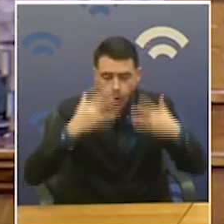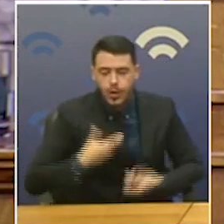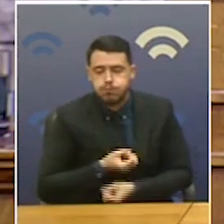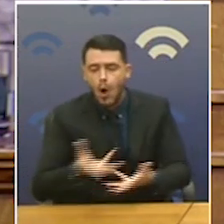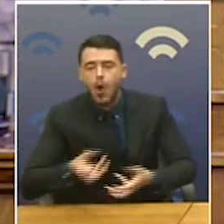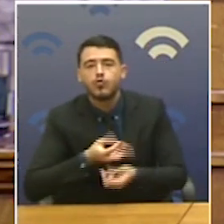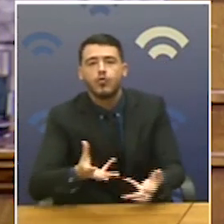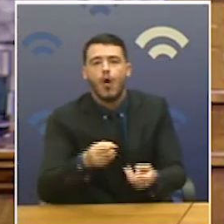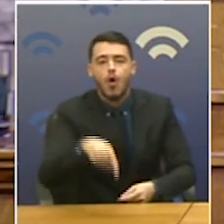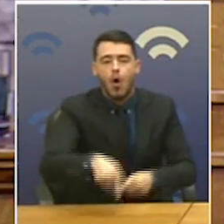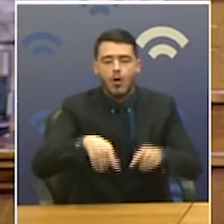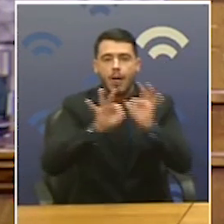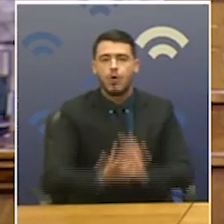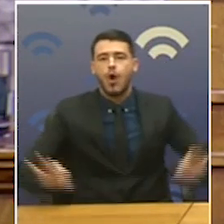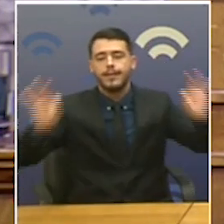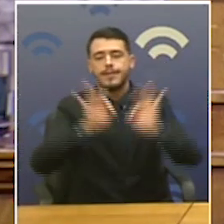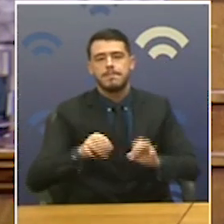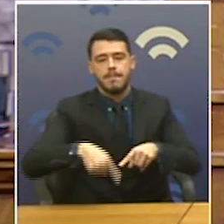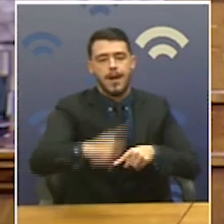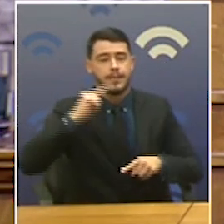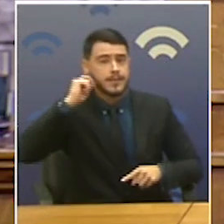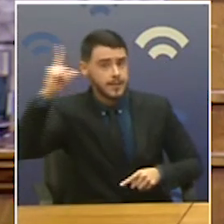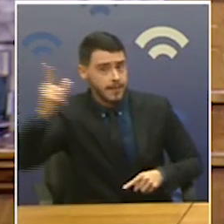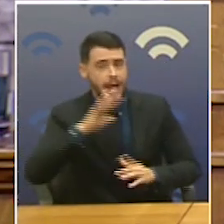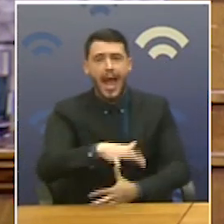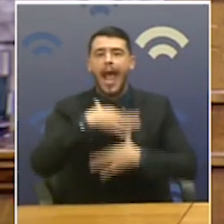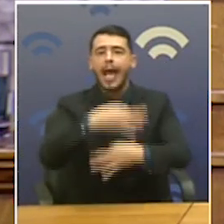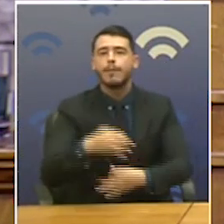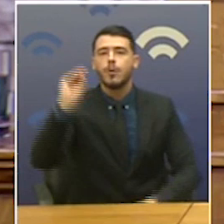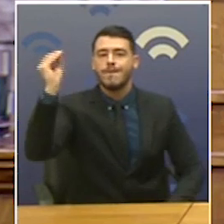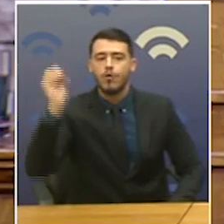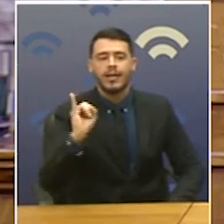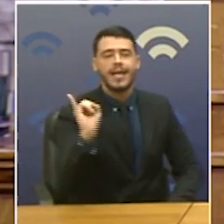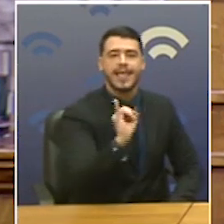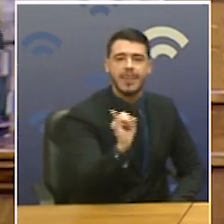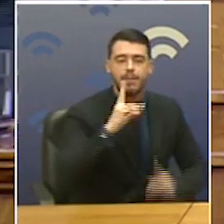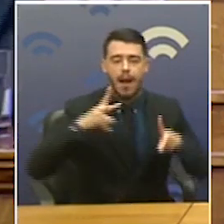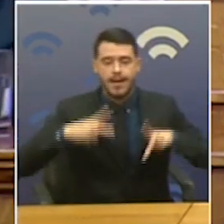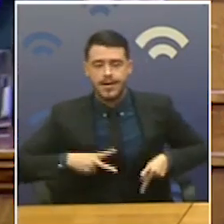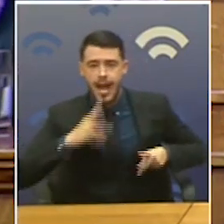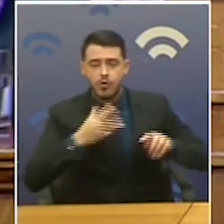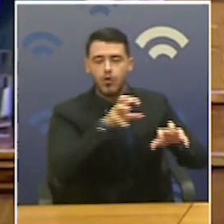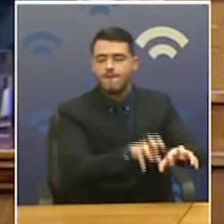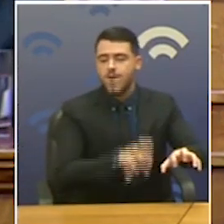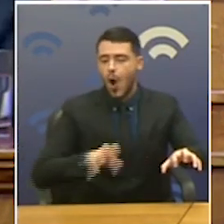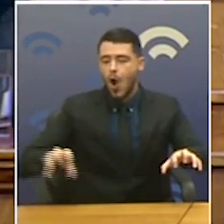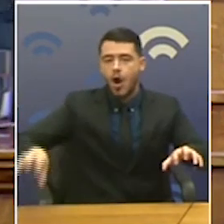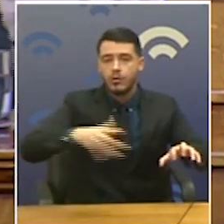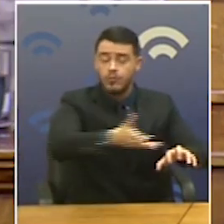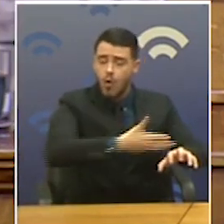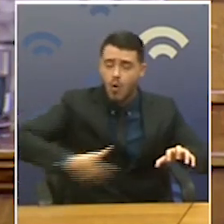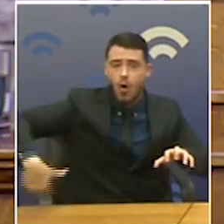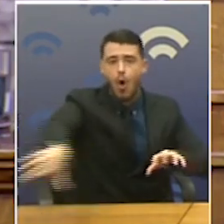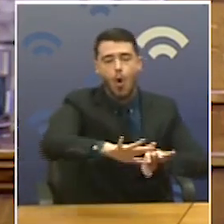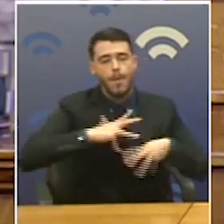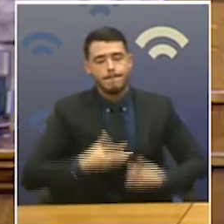διαπρέψει. Οι εκπρόσωποι της Βουλής, το Ίδρυμα της Βουλής, της Κυβέρνησης, του Κράτους θα εισφέρουν τα δικά τους εμφόδια στο εγχείρημα.